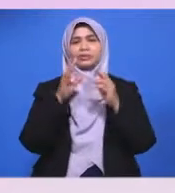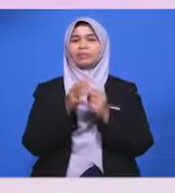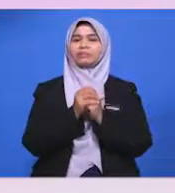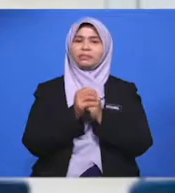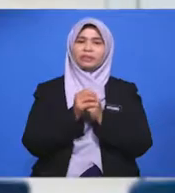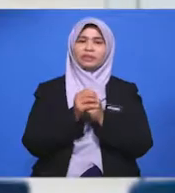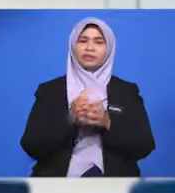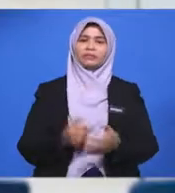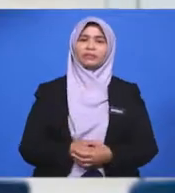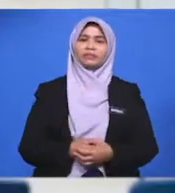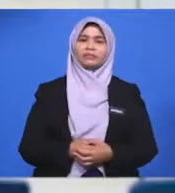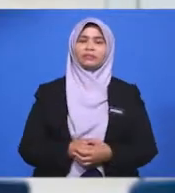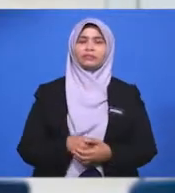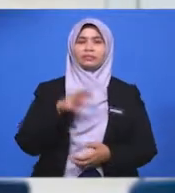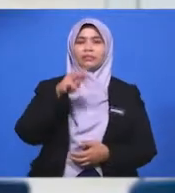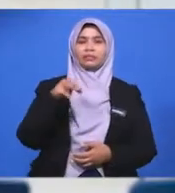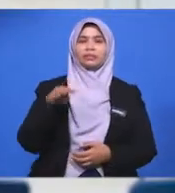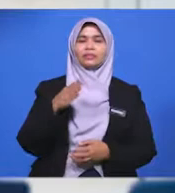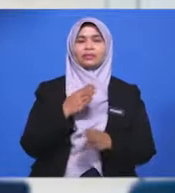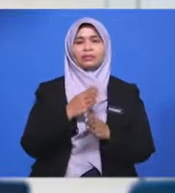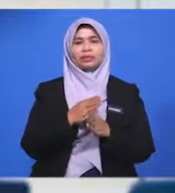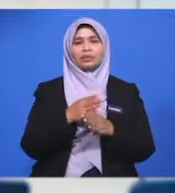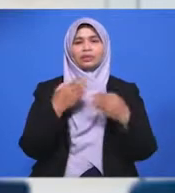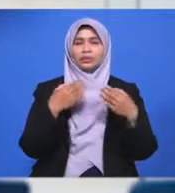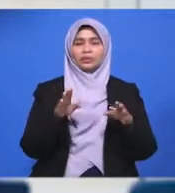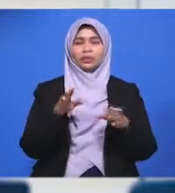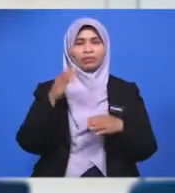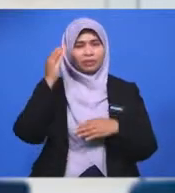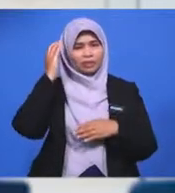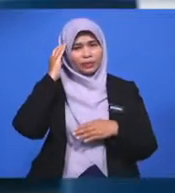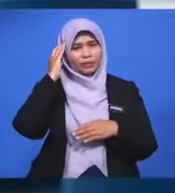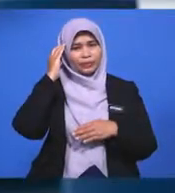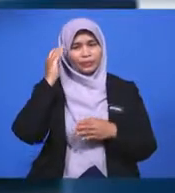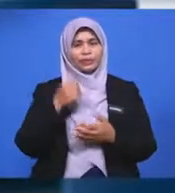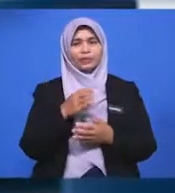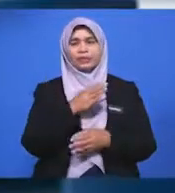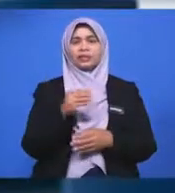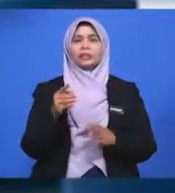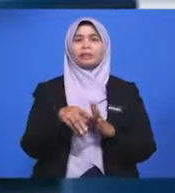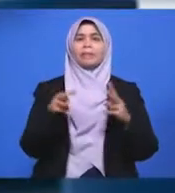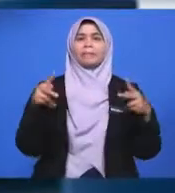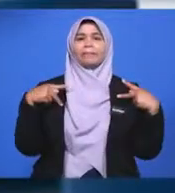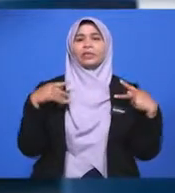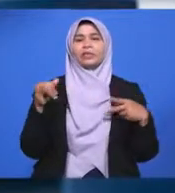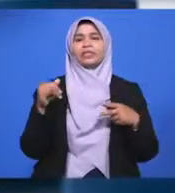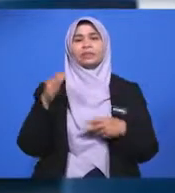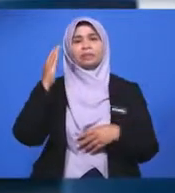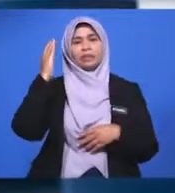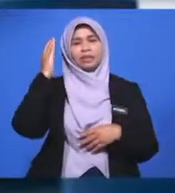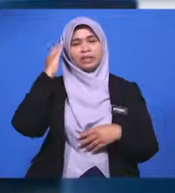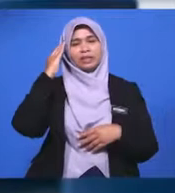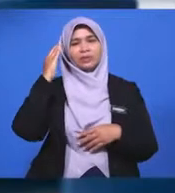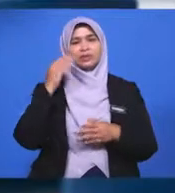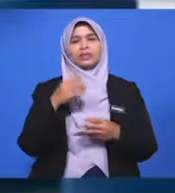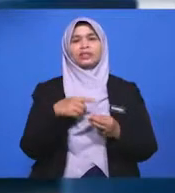tahniah. Murid-murid sebenarnya sudah mengetahui dan mempunyai pengetahuan